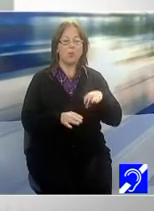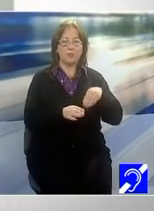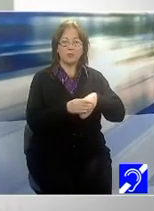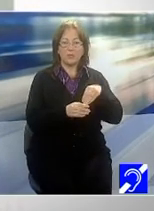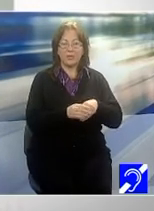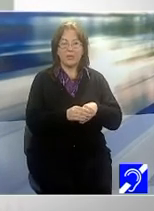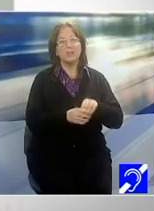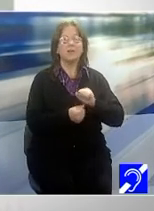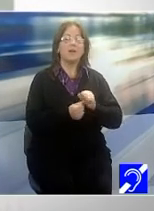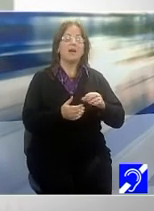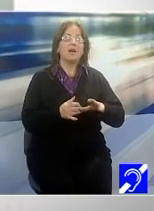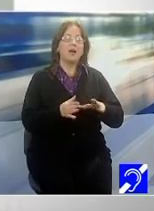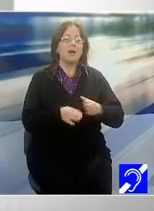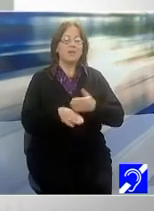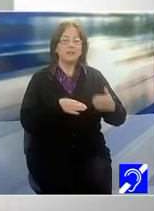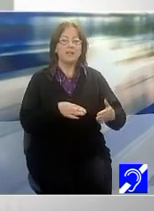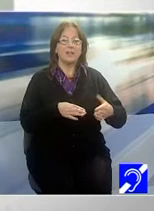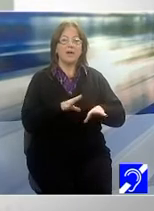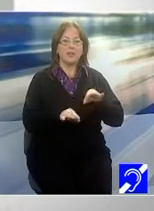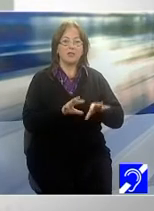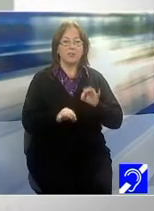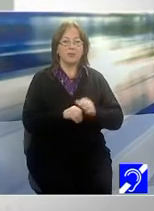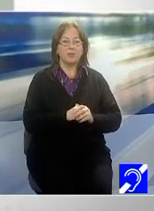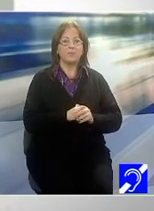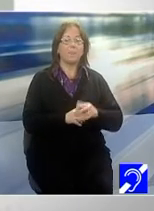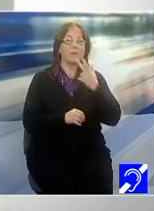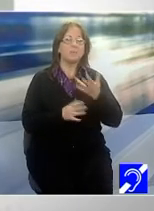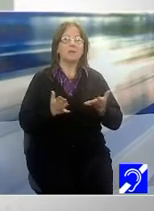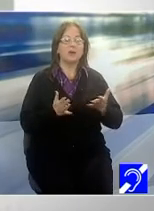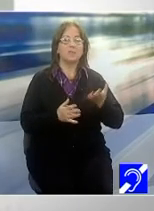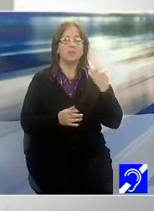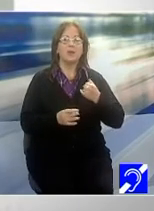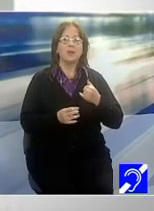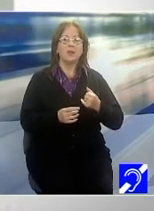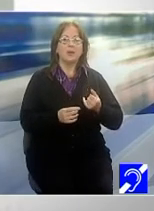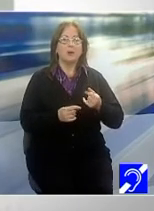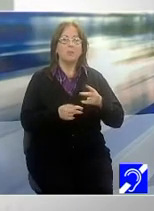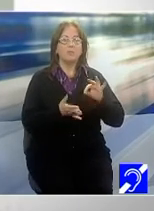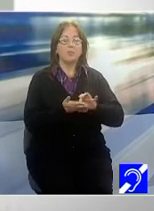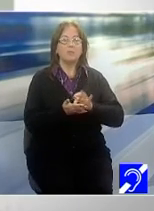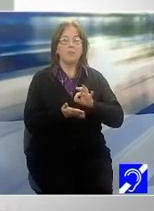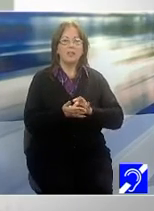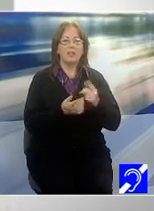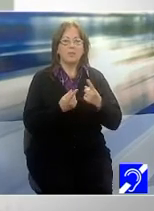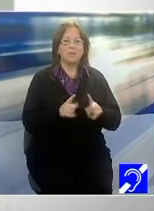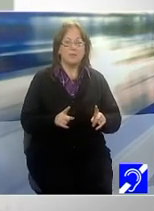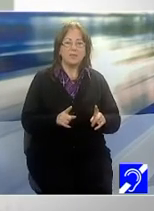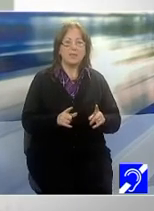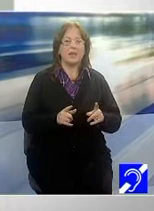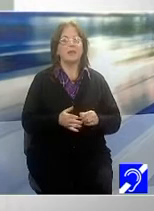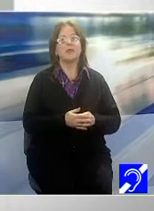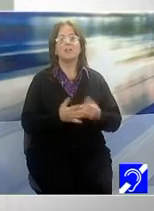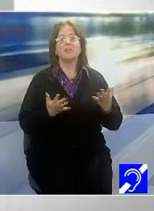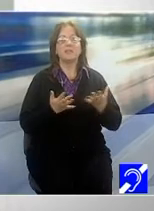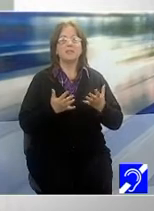vedea care sunt punctele controversate care au fost modificate pe ultima sută de metri, ce noi măsuri au fost adăugate și câte